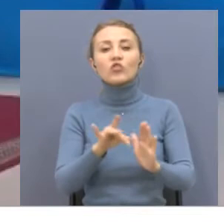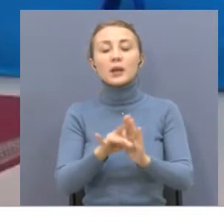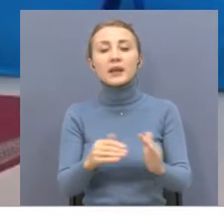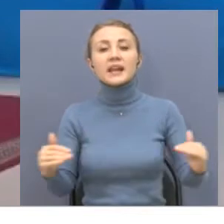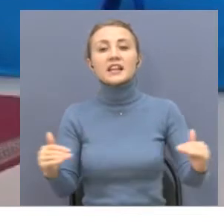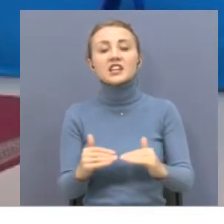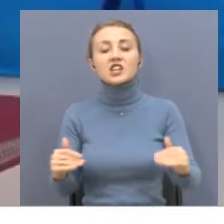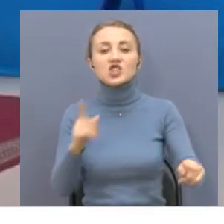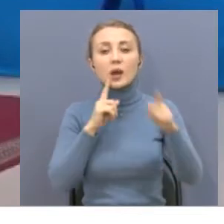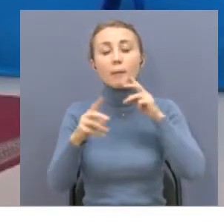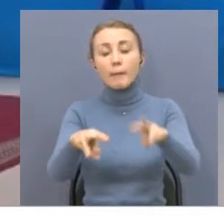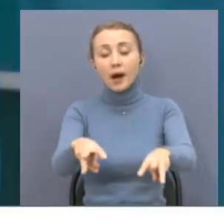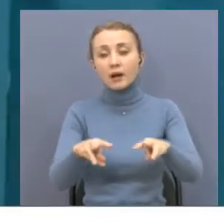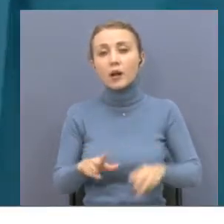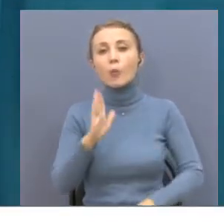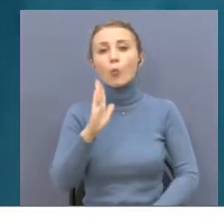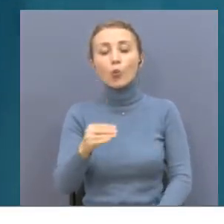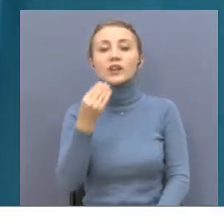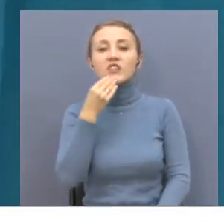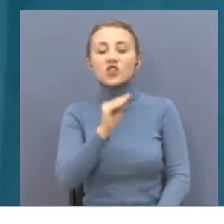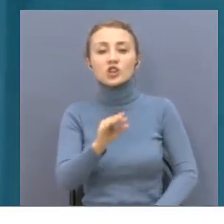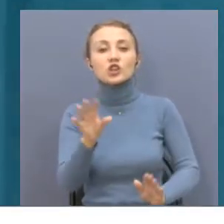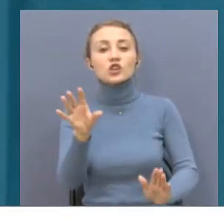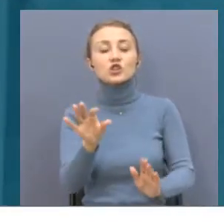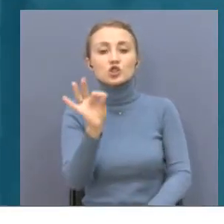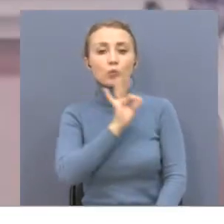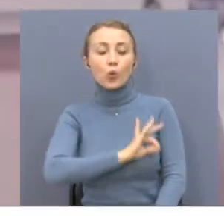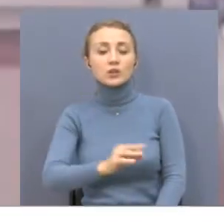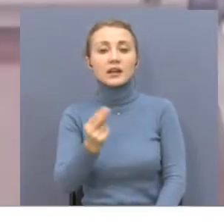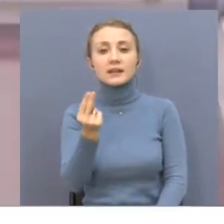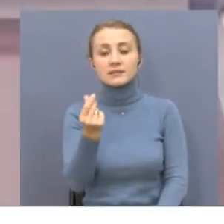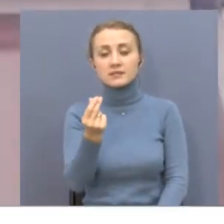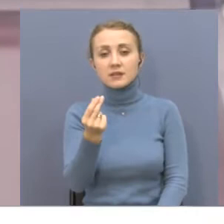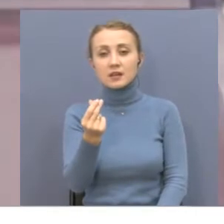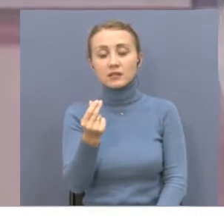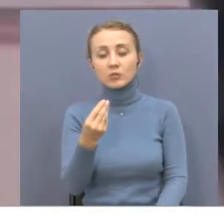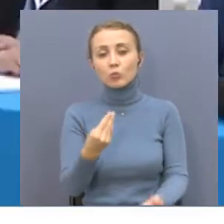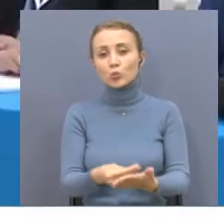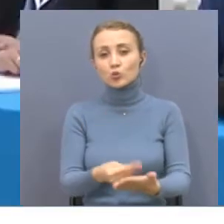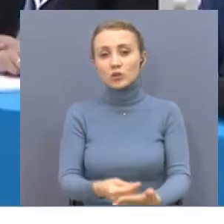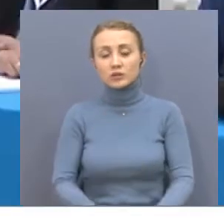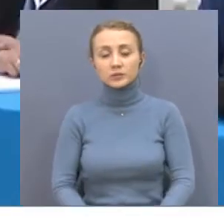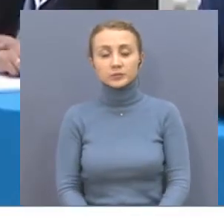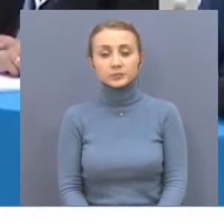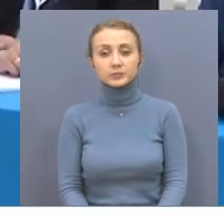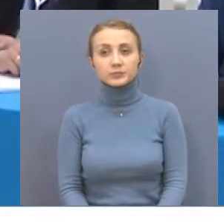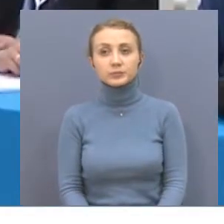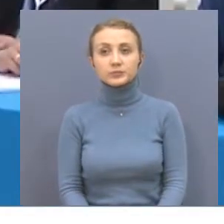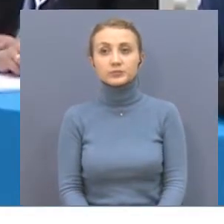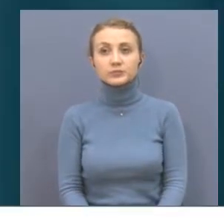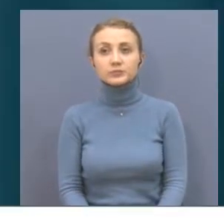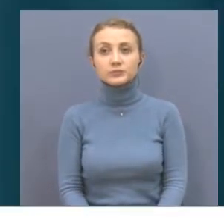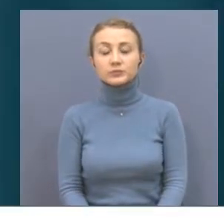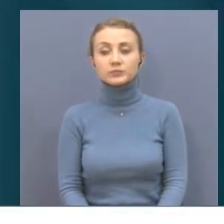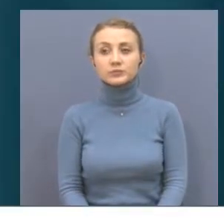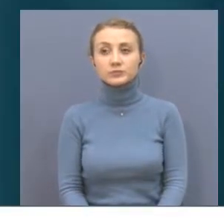жол ашады деп отыр. Оның мәлімдеуінше, әр сайлау жеке атқарылса, бұл қаржы 25 миллиард теңге болатын еді. Ауғанбек Манарбекұлы, Сабырбек Құлатай,